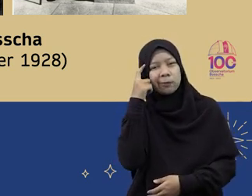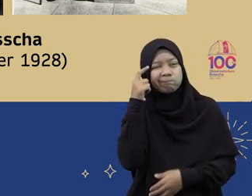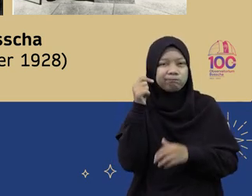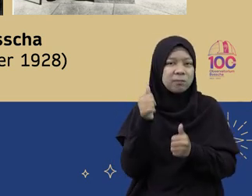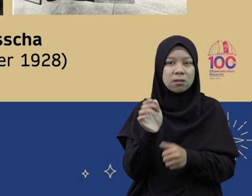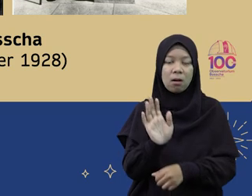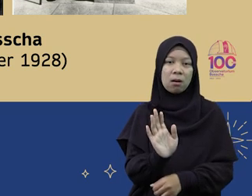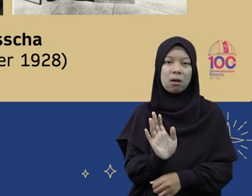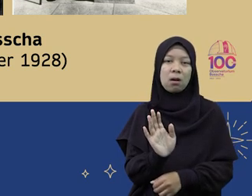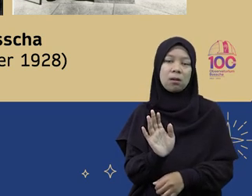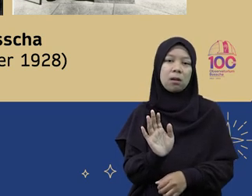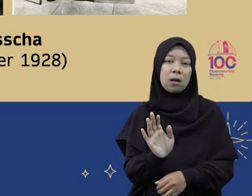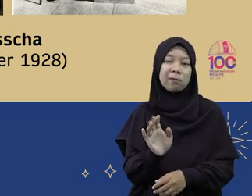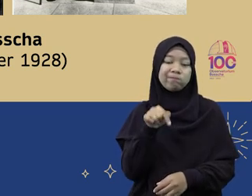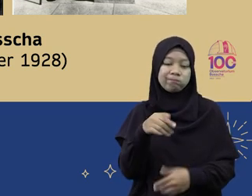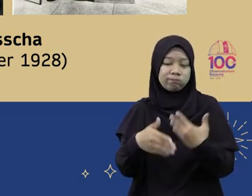bagaimana melanjutkan